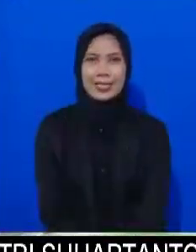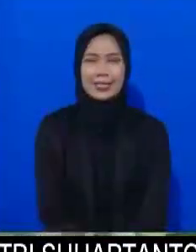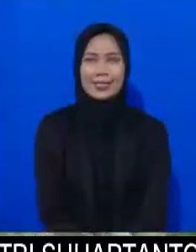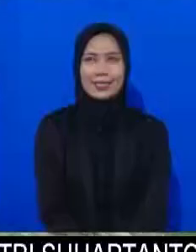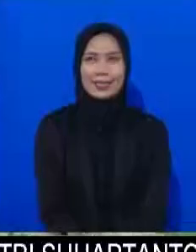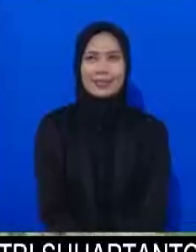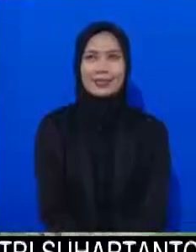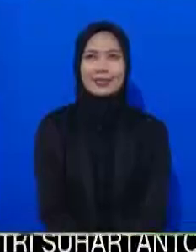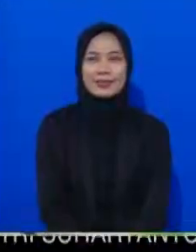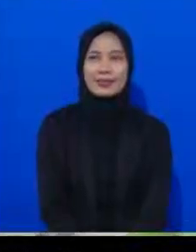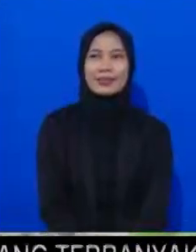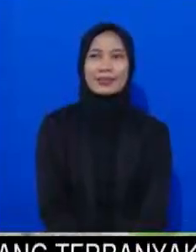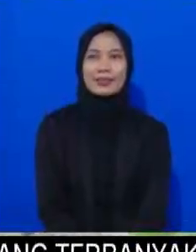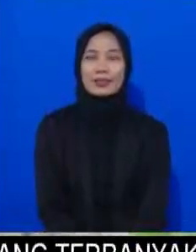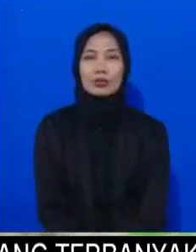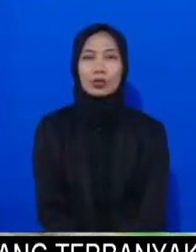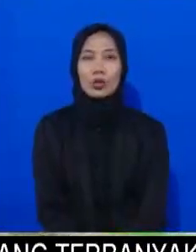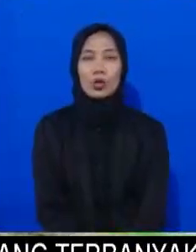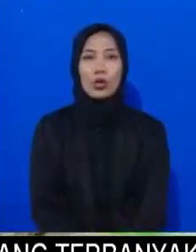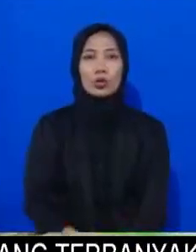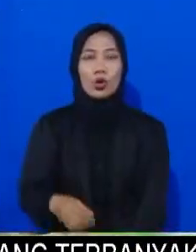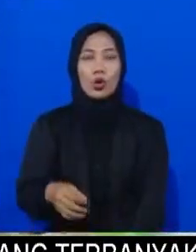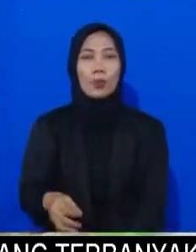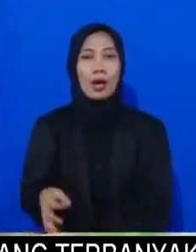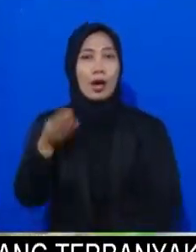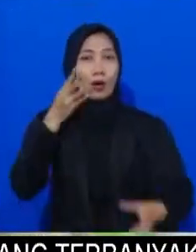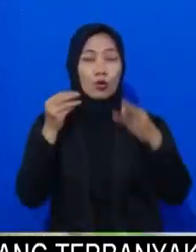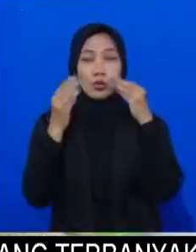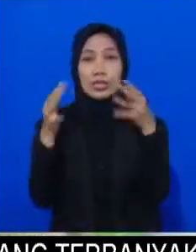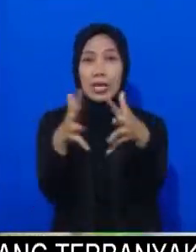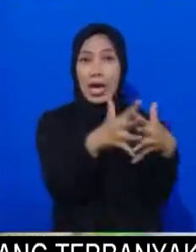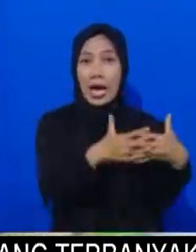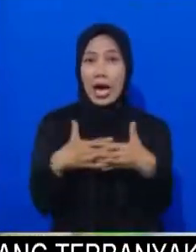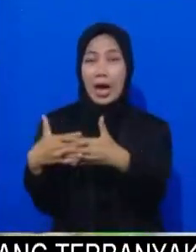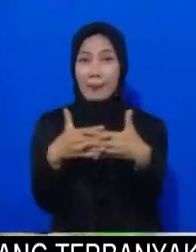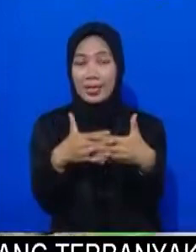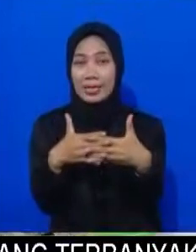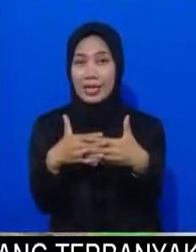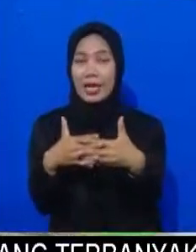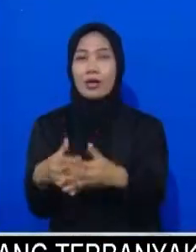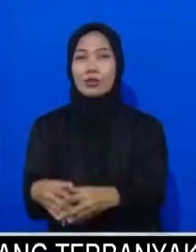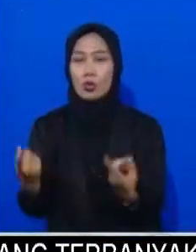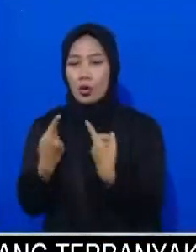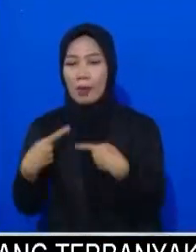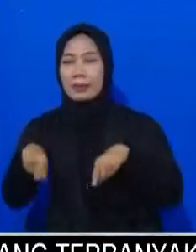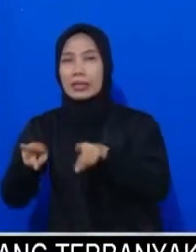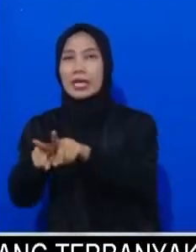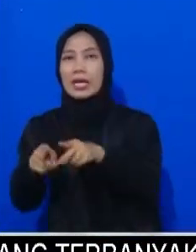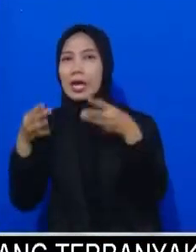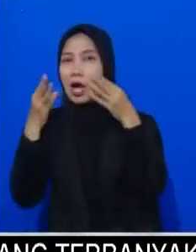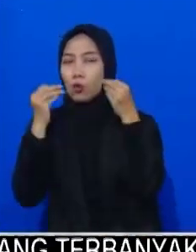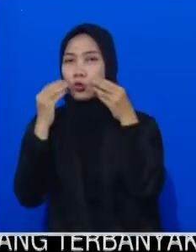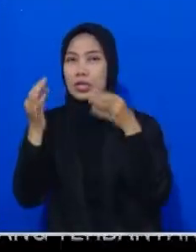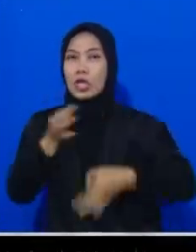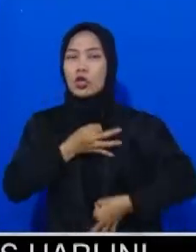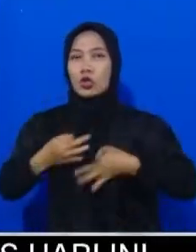Kucing Bengal adalah jenis kucing hasil persilangan kucing American Shorthair dengan kucing Asian Leopard. Kucing ini berasal dari